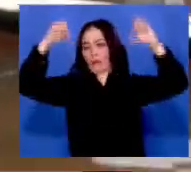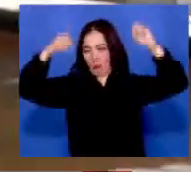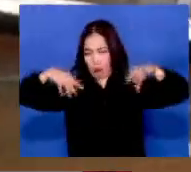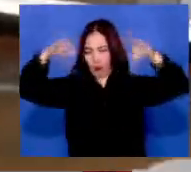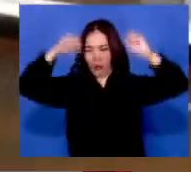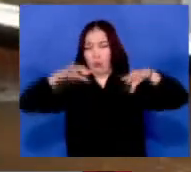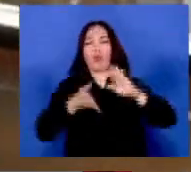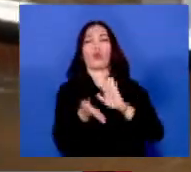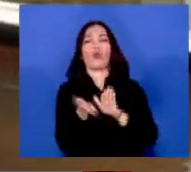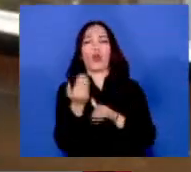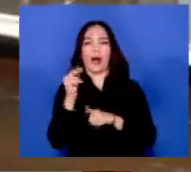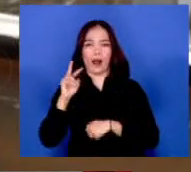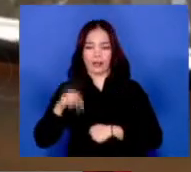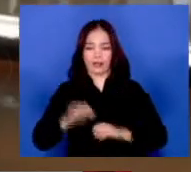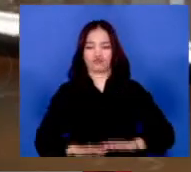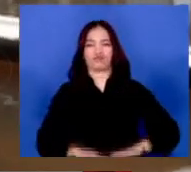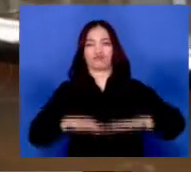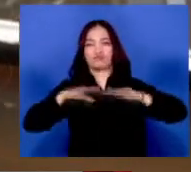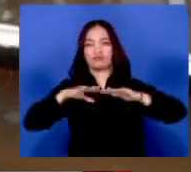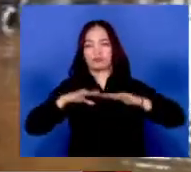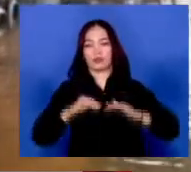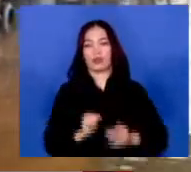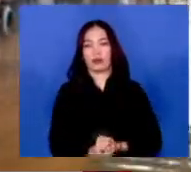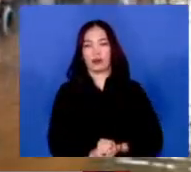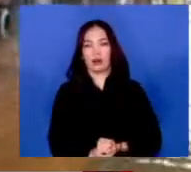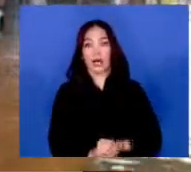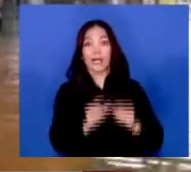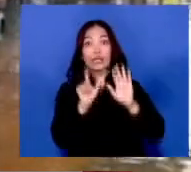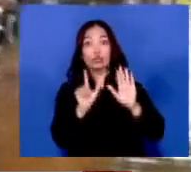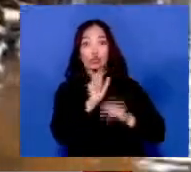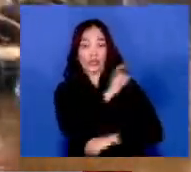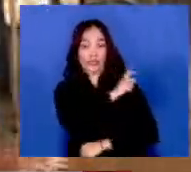terus naik dalam sepekan terakhir. Banjir di 7